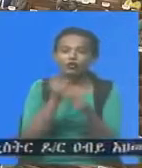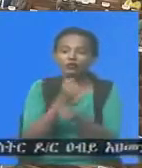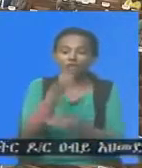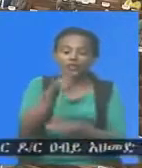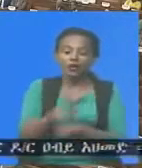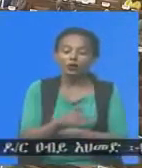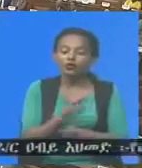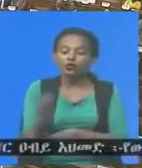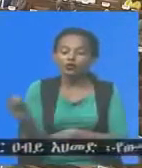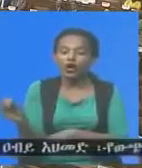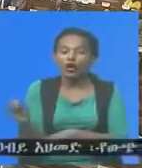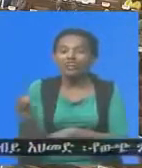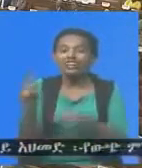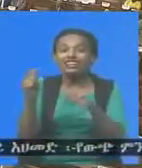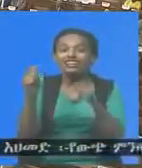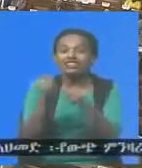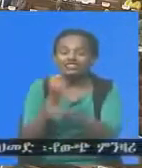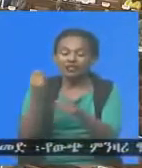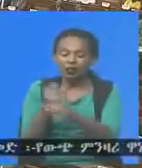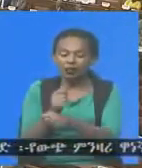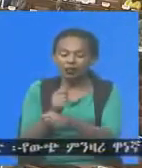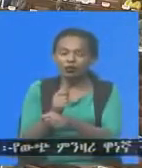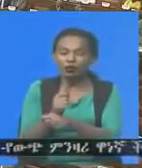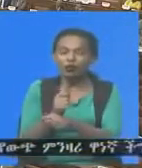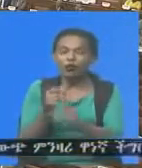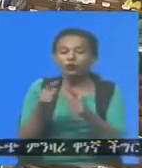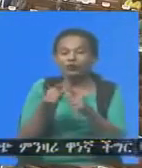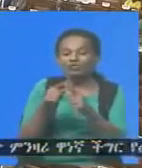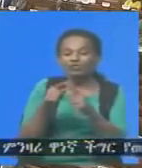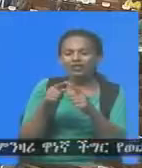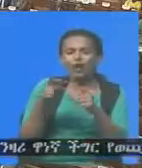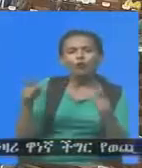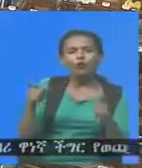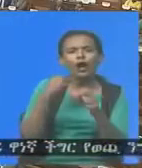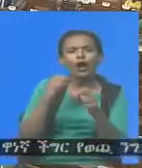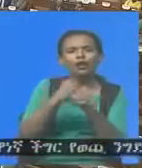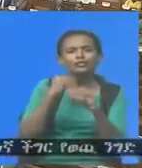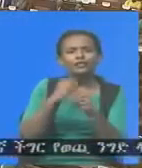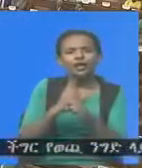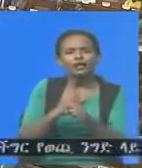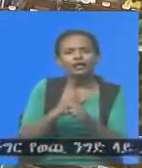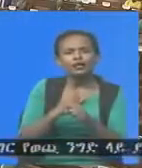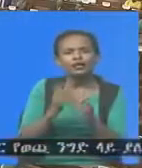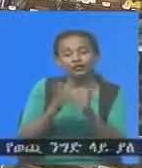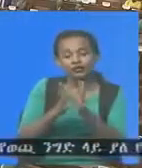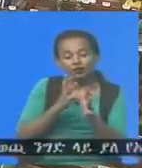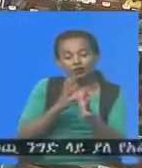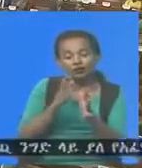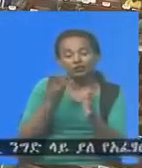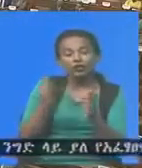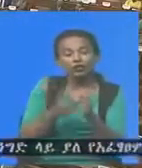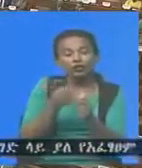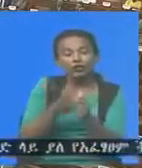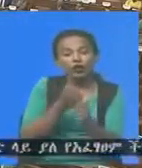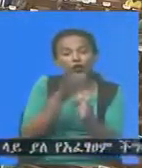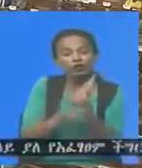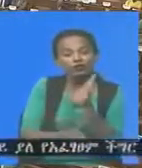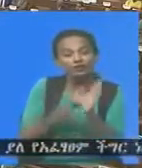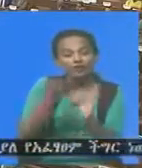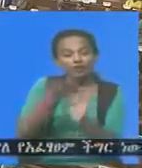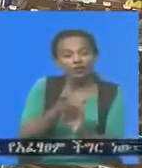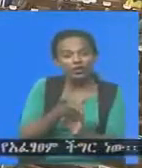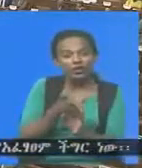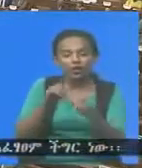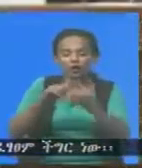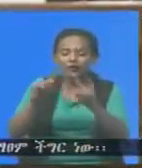ሲገባቸውና ለተገባራውነታቸው በተቃውሞ አሰራር ቀደም ተከተል ተከታትሎ ከመስፈጸም ይልቅ